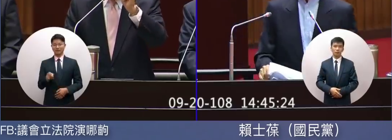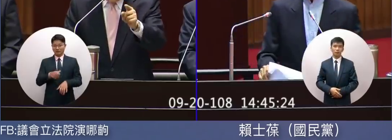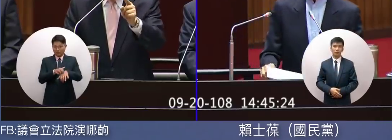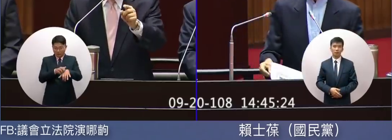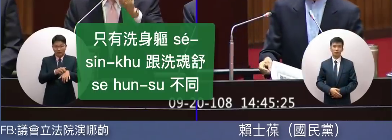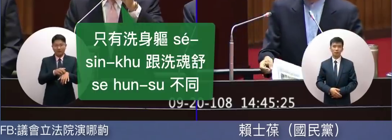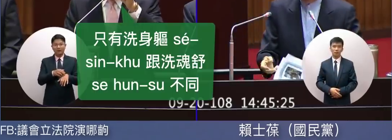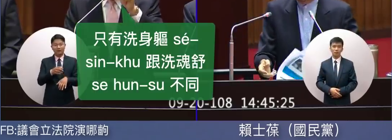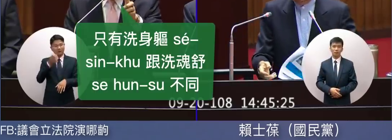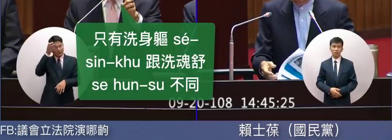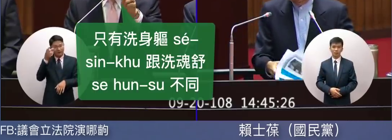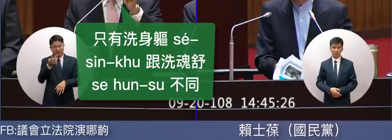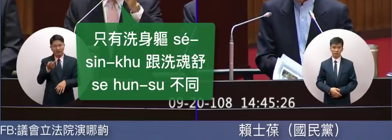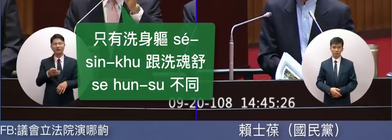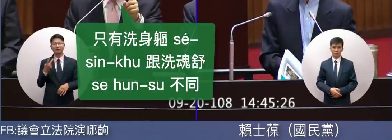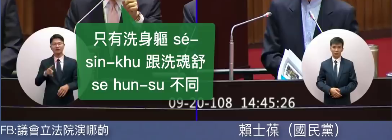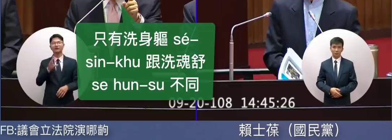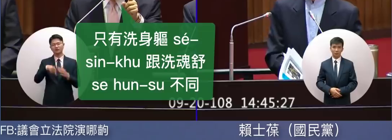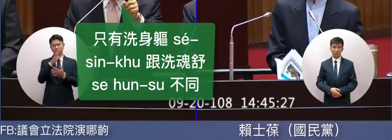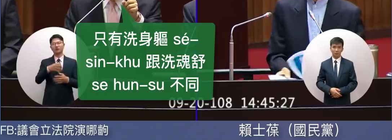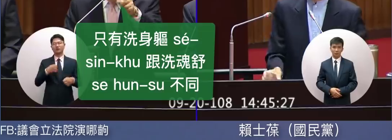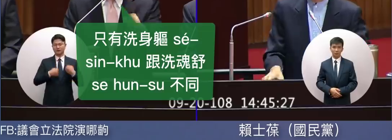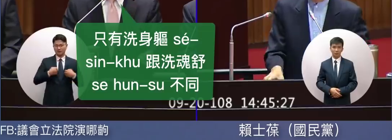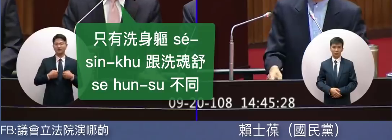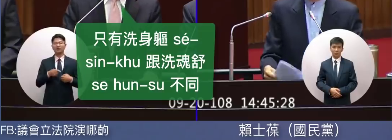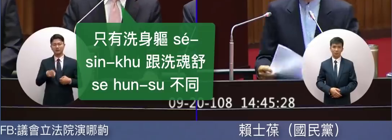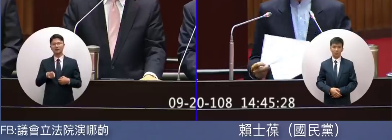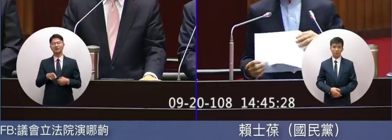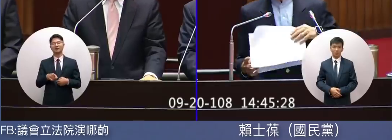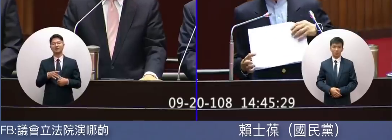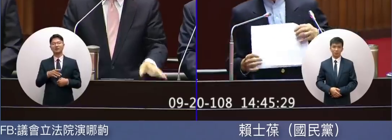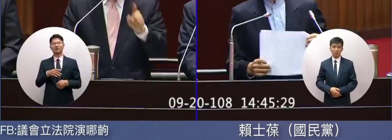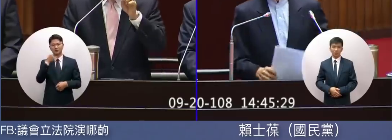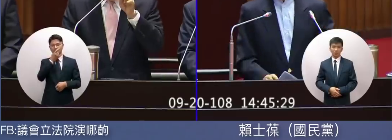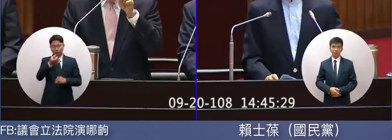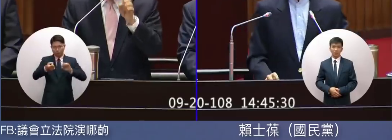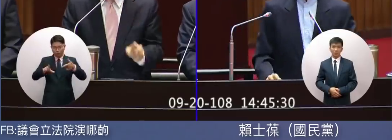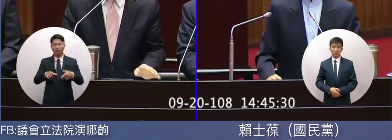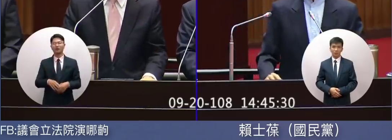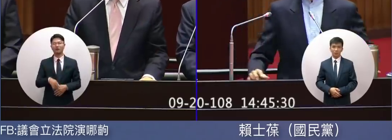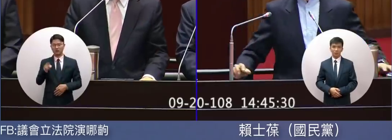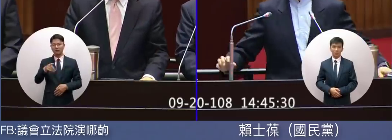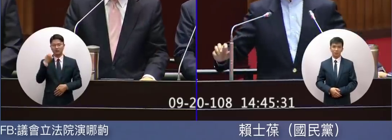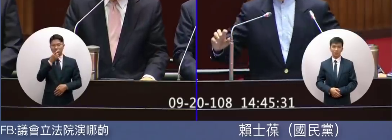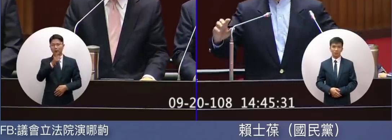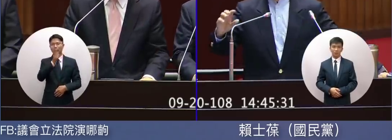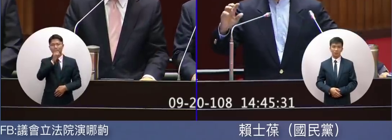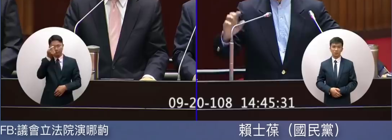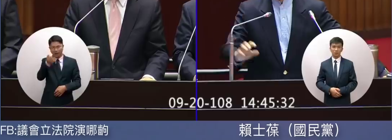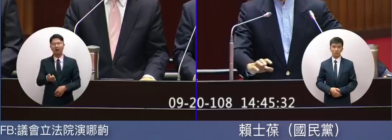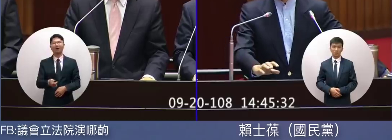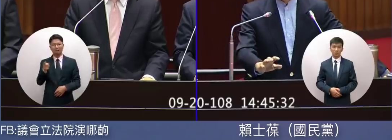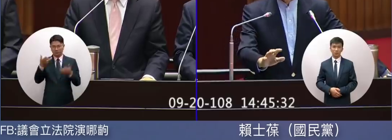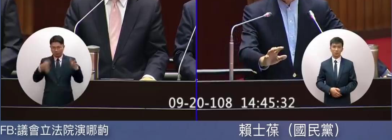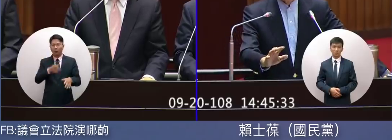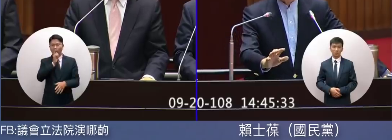港鸟是共，只有写身躯甲写文书不共。可见你少用台语，你要多用一点